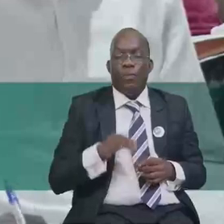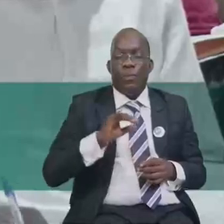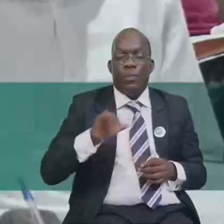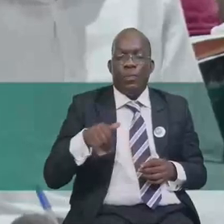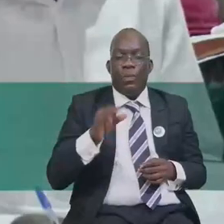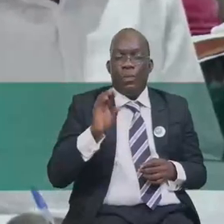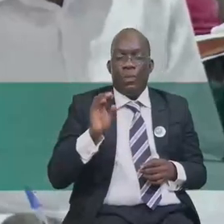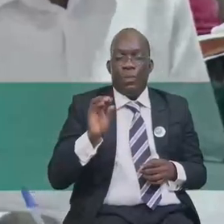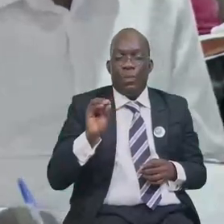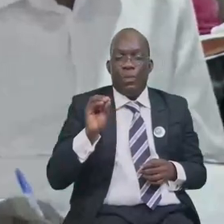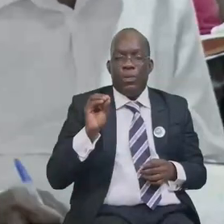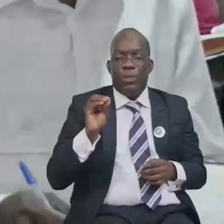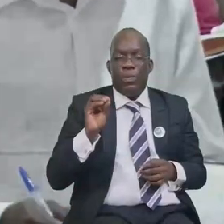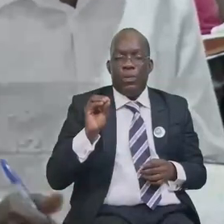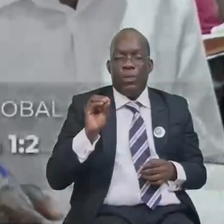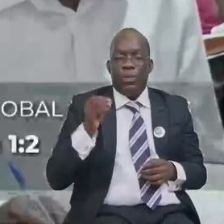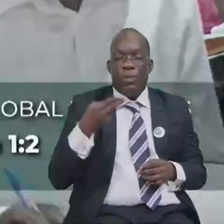Jean chapitre 7,